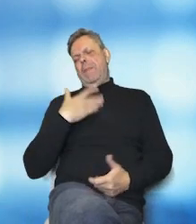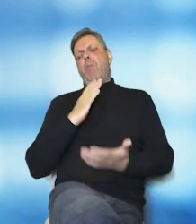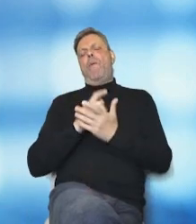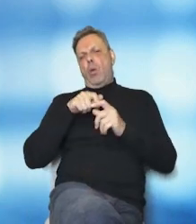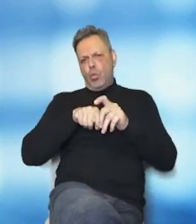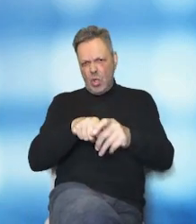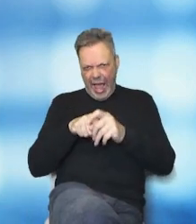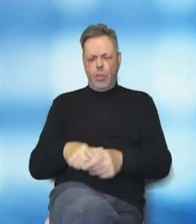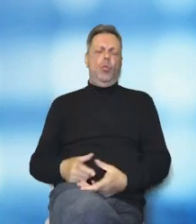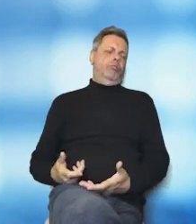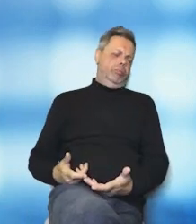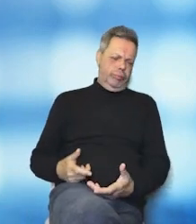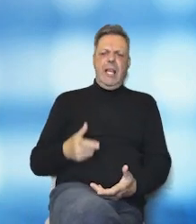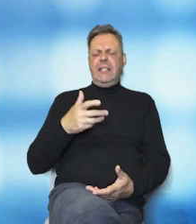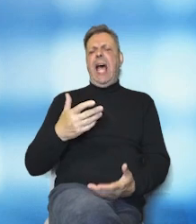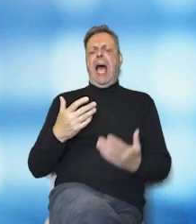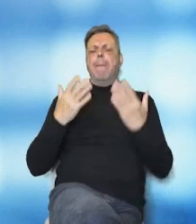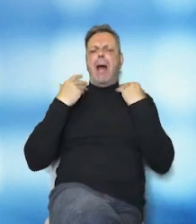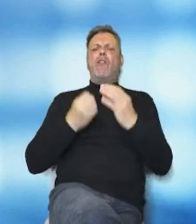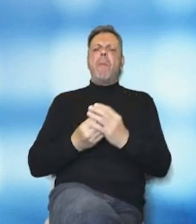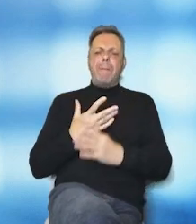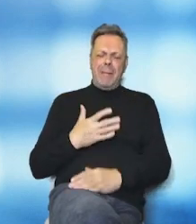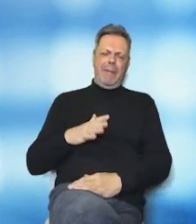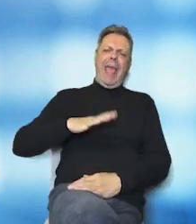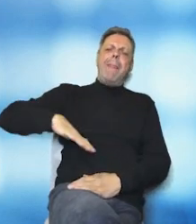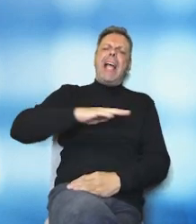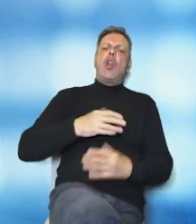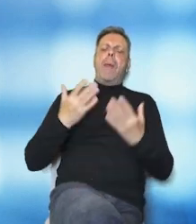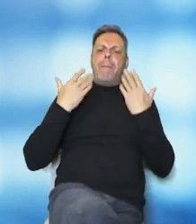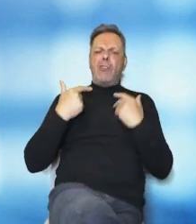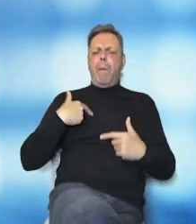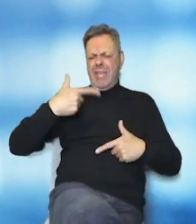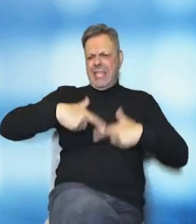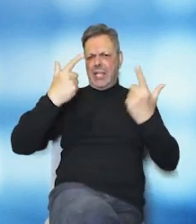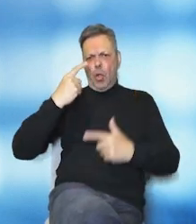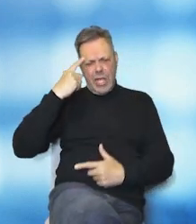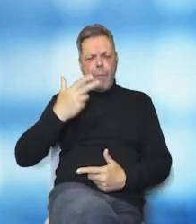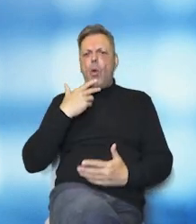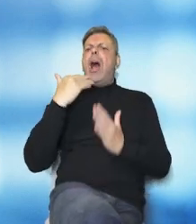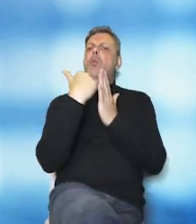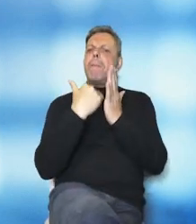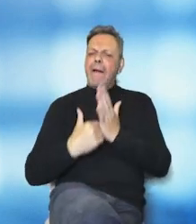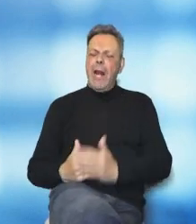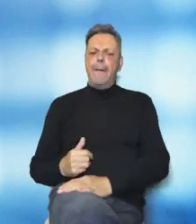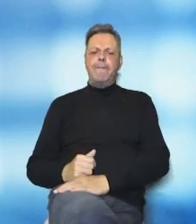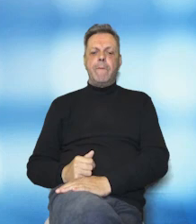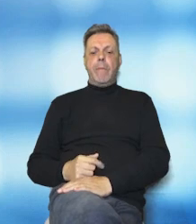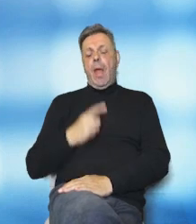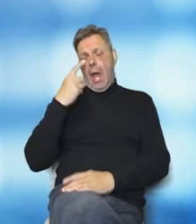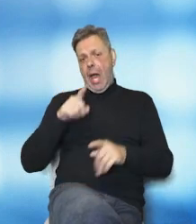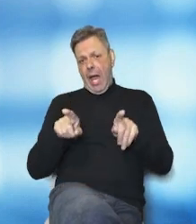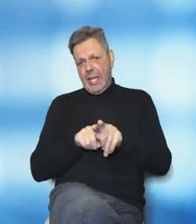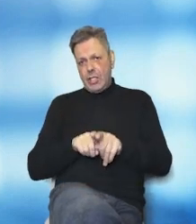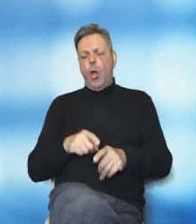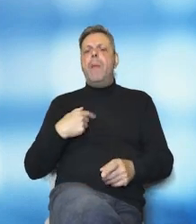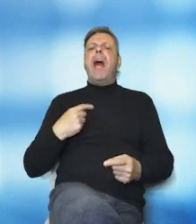organizacijama, sa parkovima prirode, nacionalnim parkovima. Jasno, znamo koja su pravila, a ujedno znači i